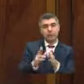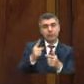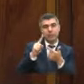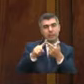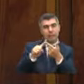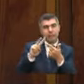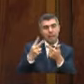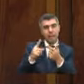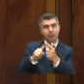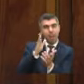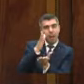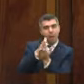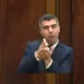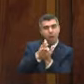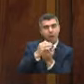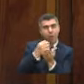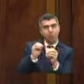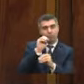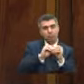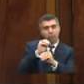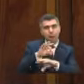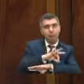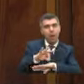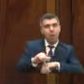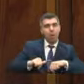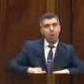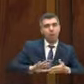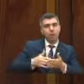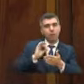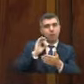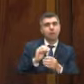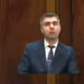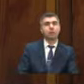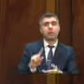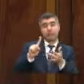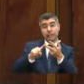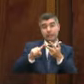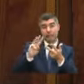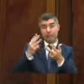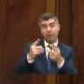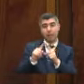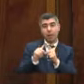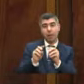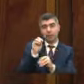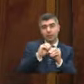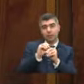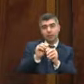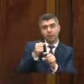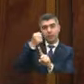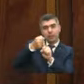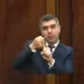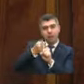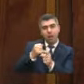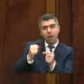قيم النزاهة والعمل على إصلاح الإدارة وترسيخ الحكامة الجيدة. المحور الثالث تطوير النموذج الاقتصادي والنهوض